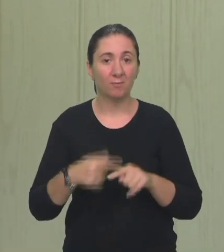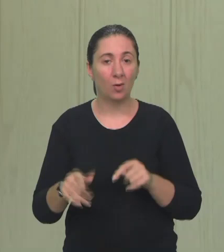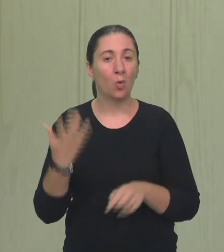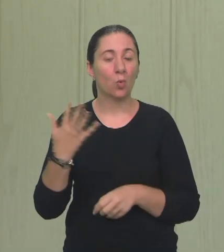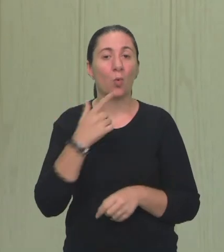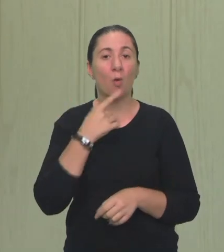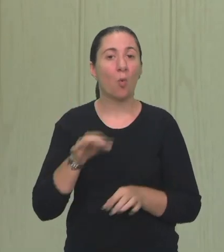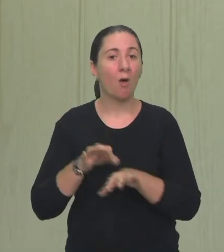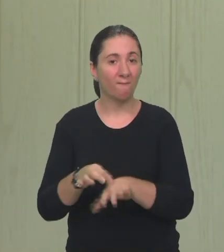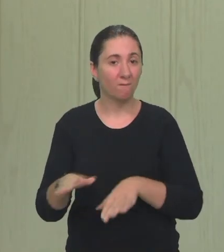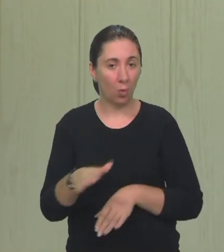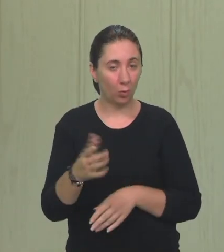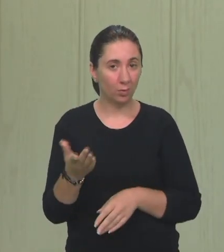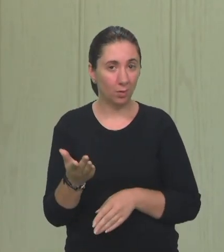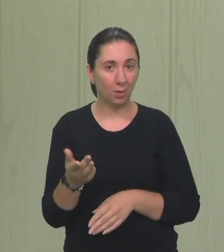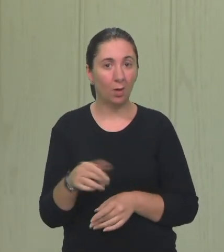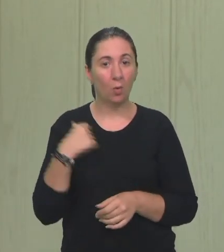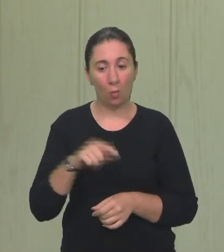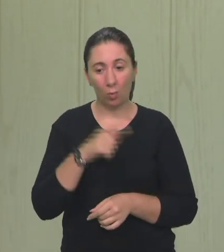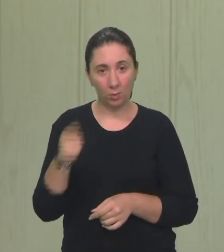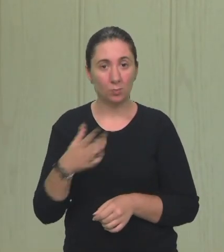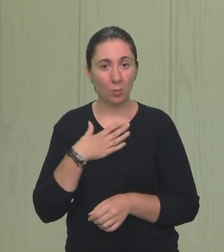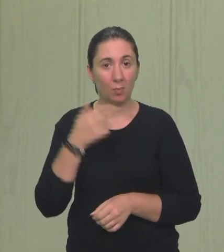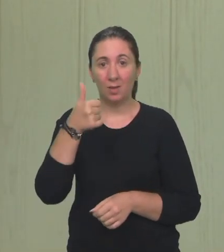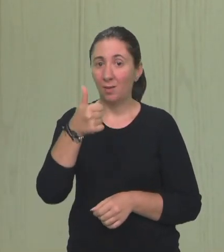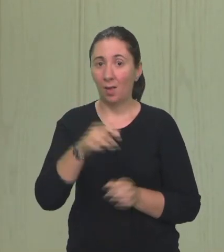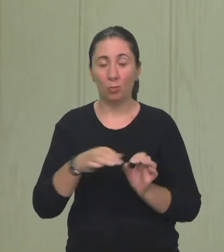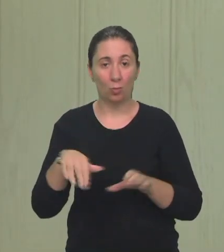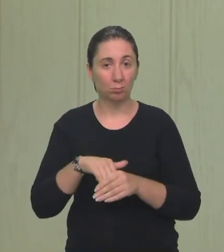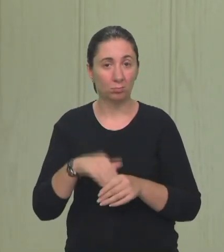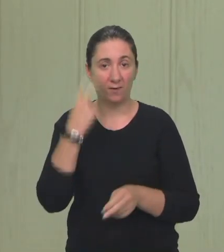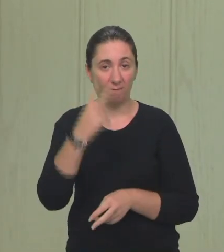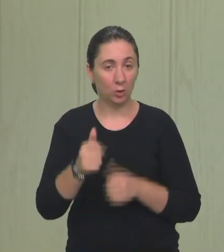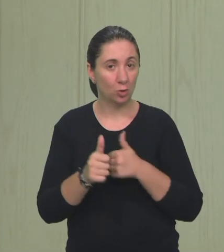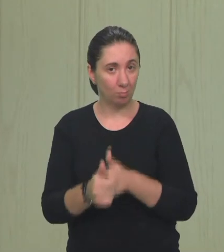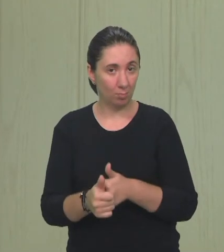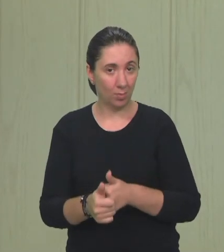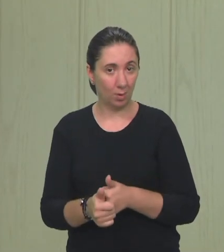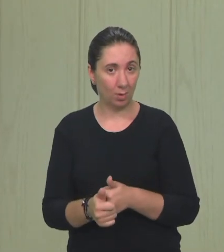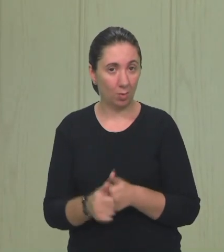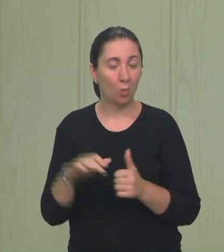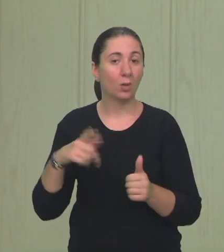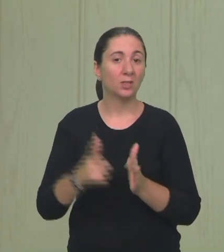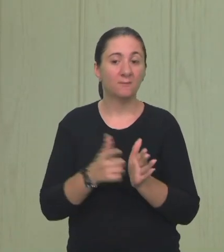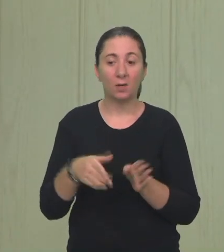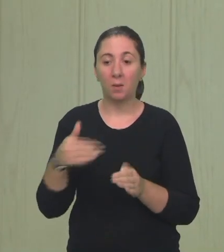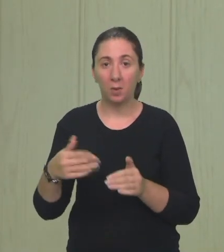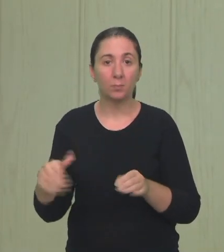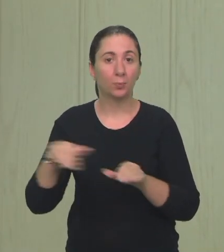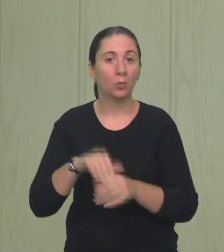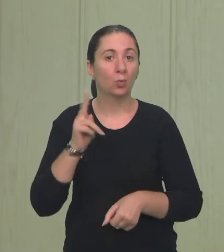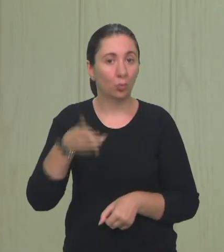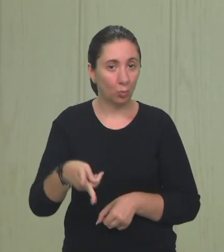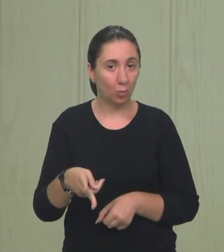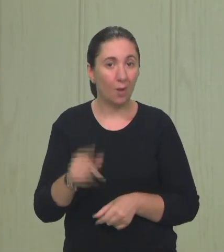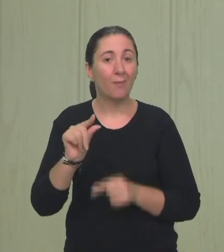vodi, godinama bila, imali smo jednu videće pratiteljicu. Pa se onda s vremenom je došla druga videće pratiteljica.